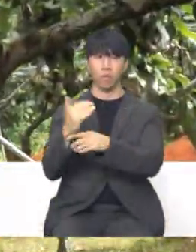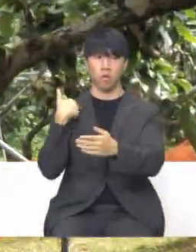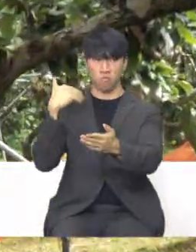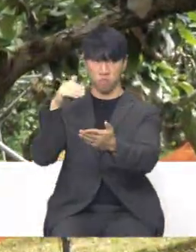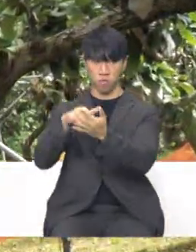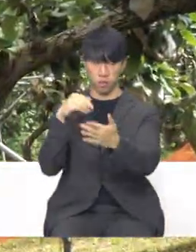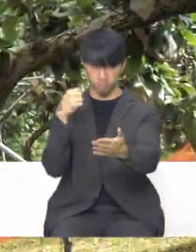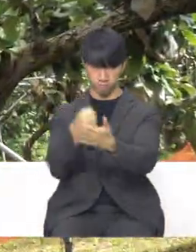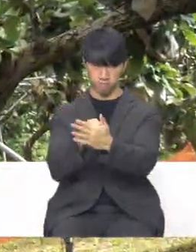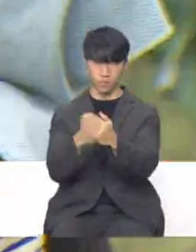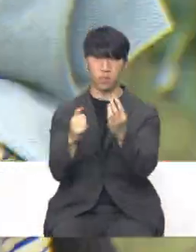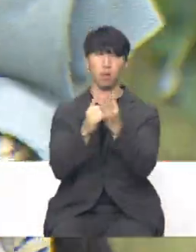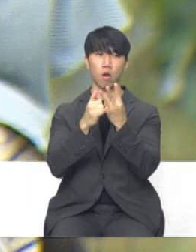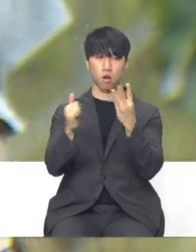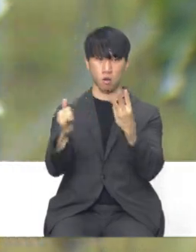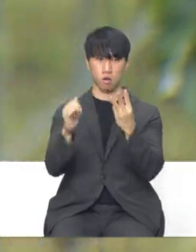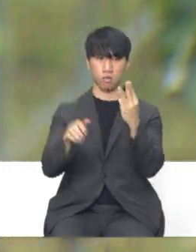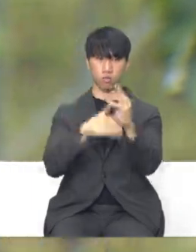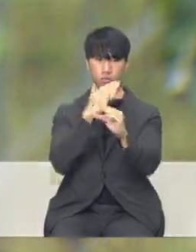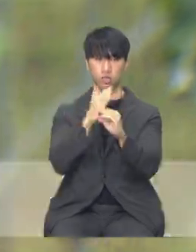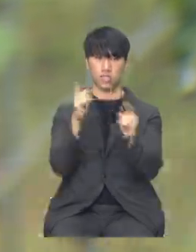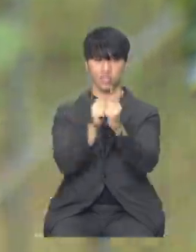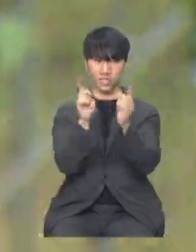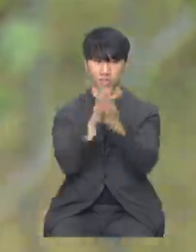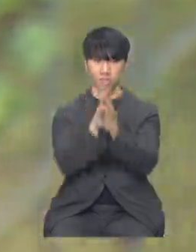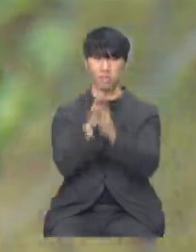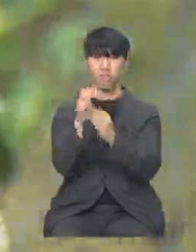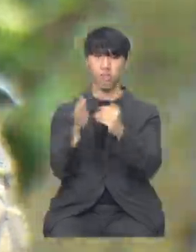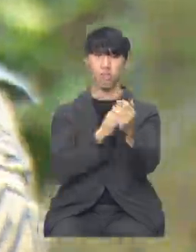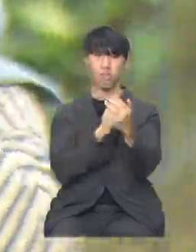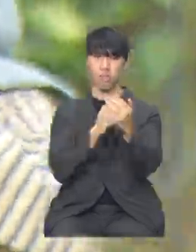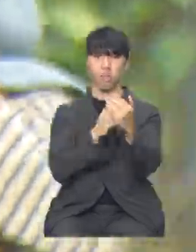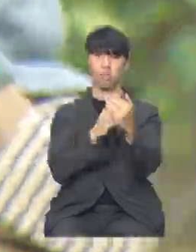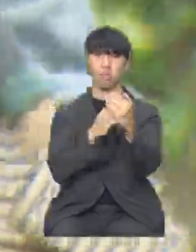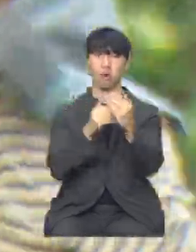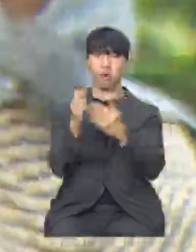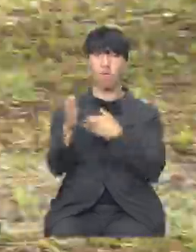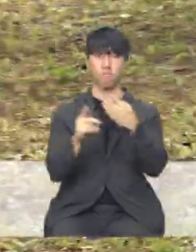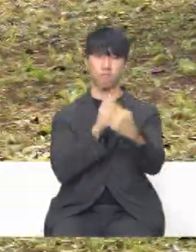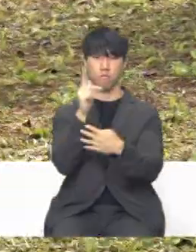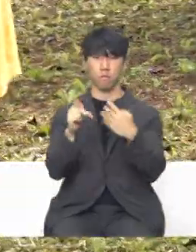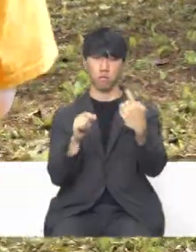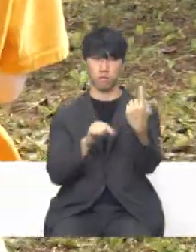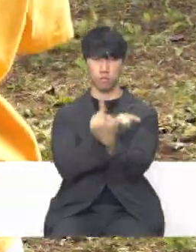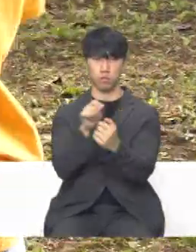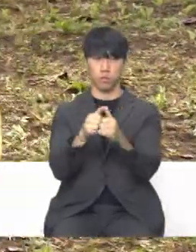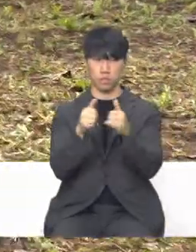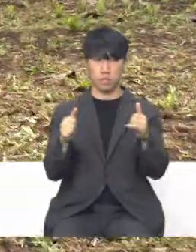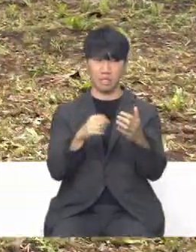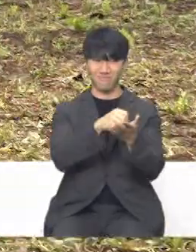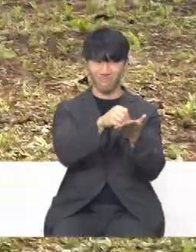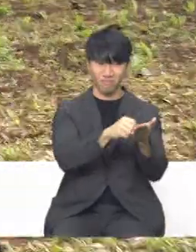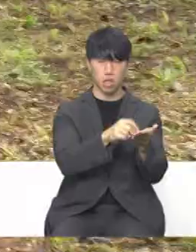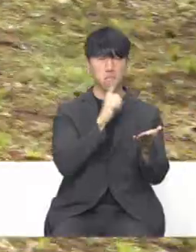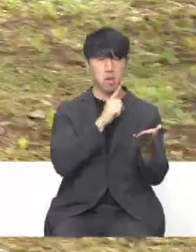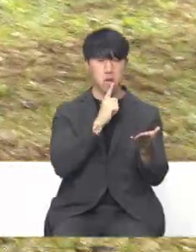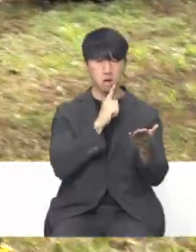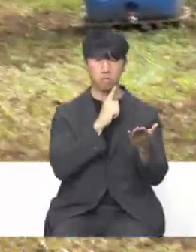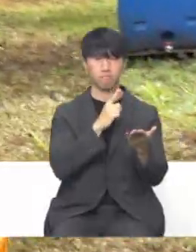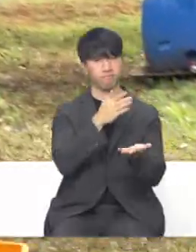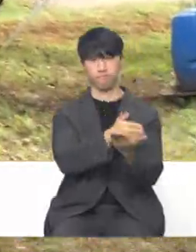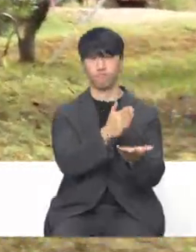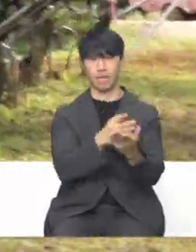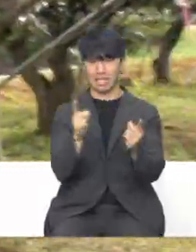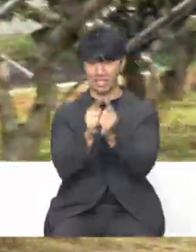달합니다. 그중 직접 체험형 귀농 프로그램을 만들어 운영하는 박향주 씨는 글과 말로 배우는 것보다 몸으로 직접 배우는